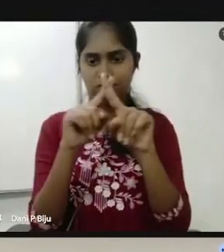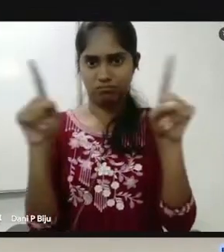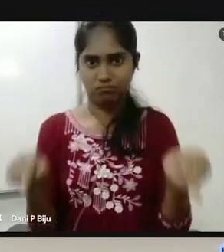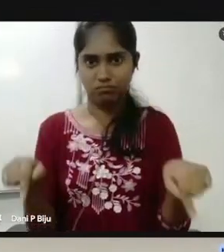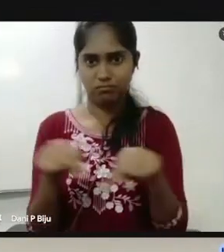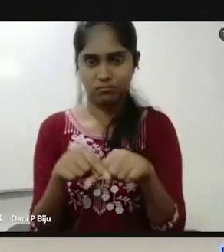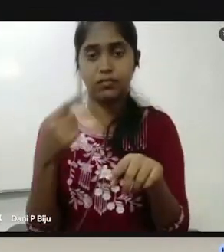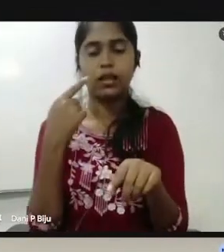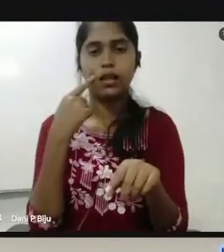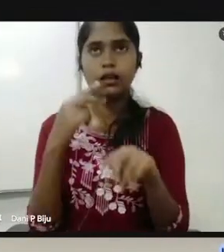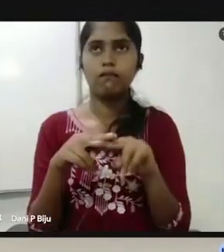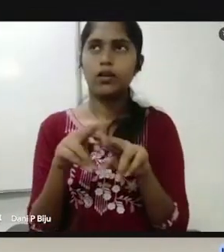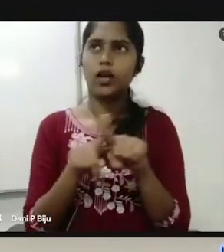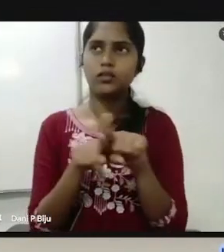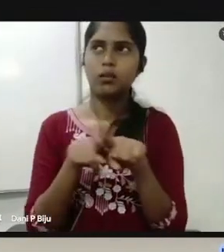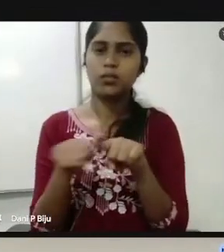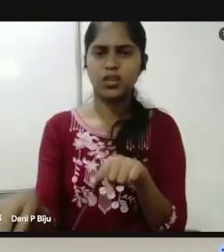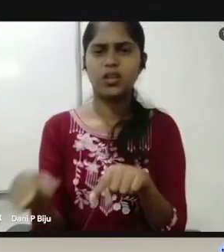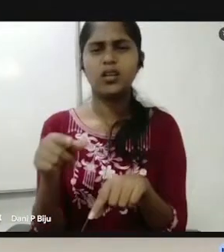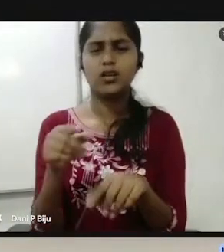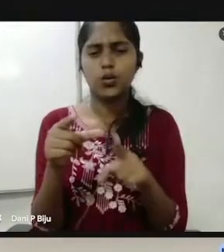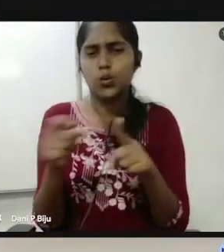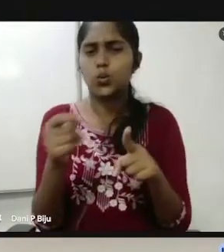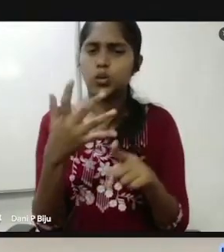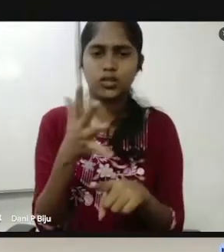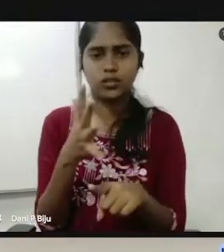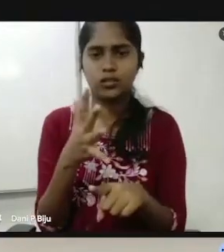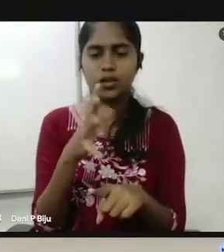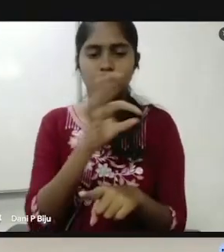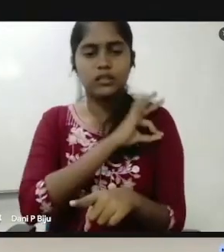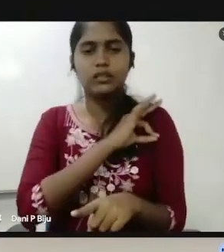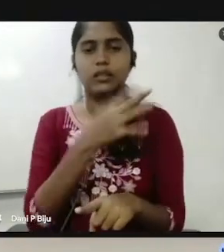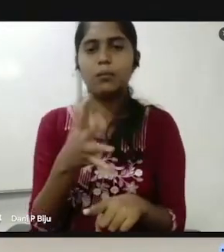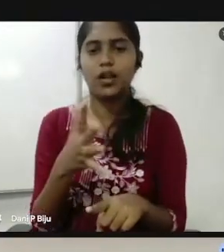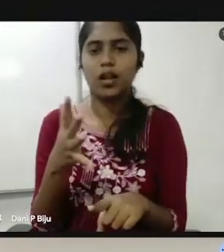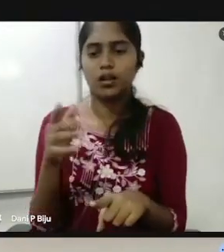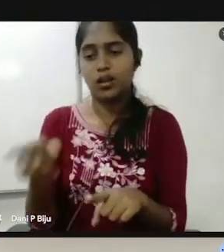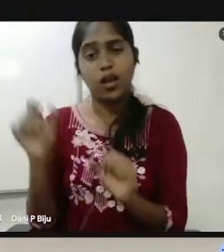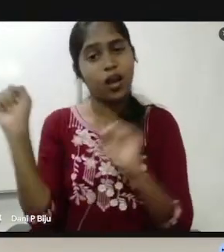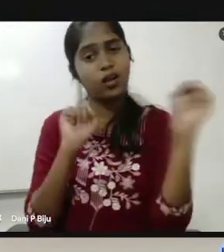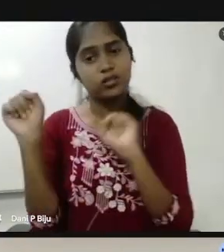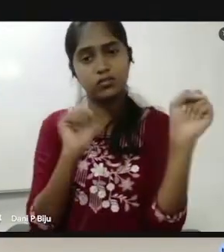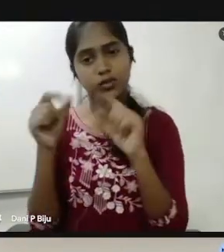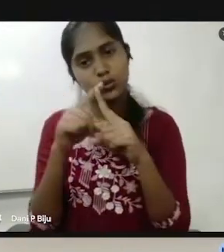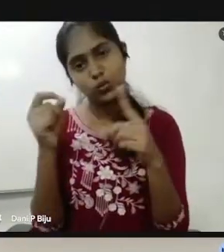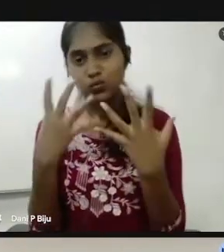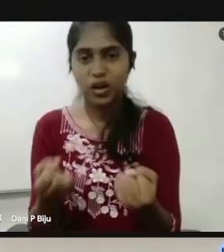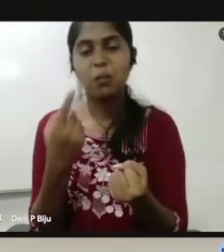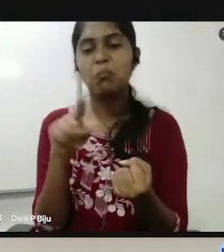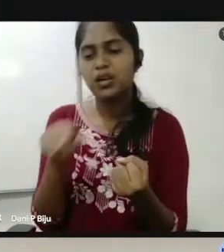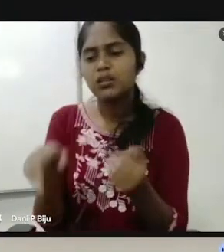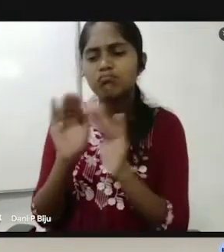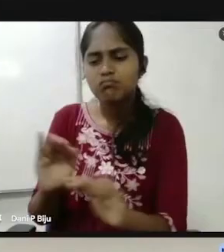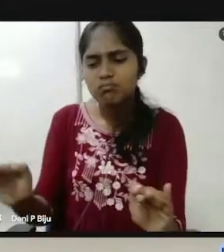അല്ലെങ്കിൽ ഇഷ്ടമില്ലാത്തതെന്ന് പറഞ്ഞാൽ, പക്ഷെ നമ്മളത് അവന്റെ ആവശ്യം അല്ലെങ്കിൽ നല്ലതിന് വേണ്ടിയിട്ടായിരിക്കും ചിലപ്പോൾ നമുക്ക് ആക്ടിവിറ്റി ചെയ്തേ പറ്റത്തുള്ളായിരിക്കും. അപ്പം വാട്ട് വി ഡു